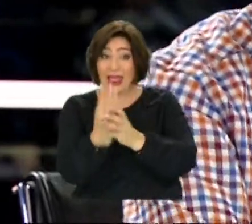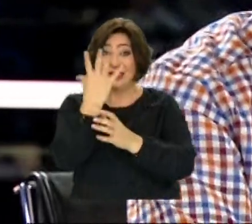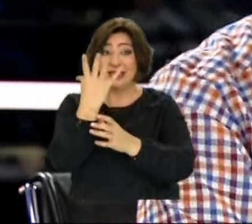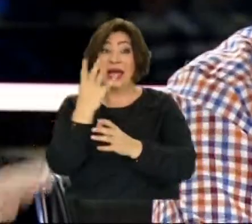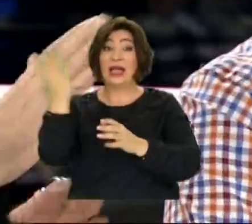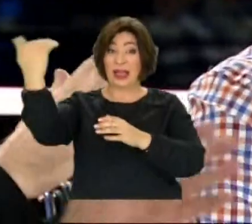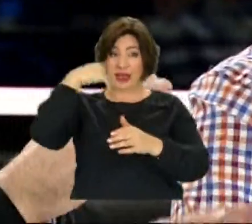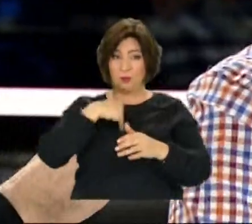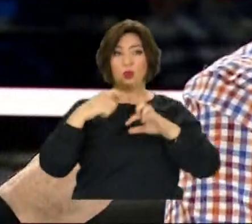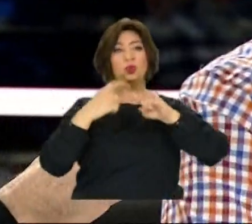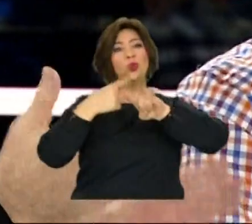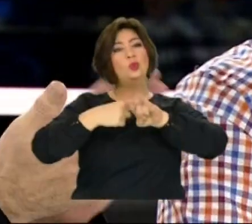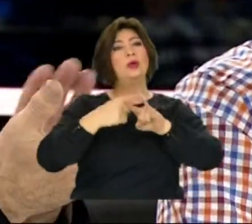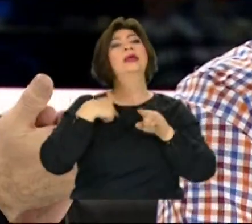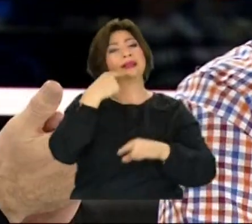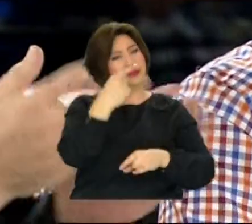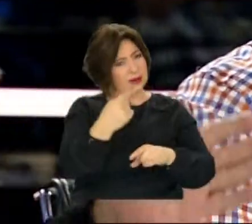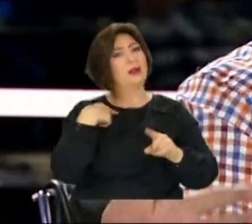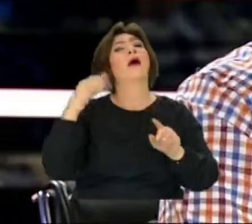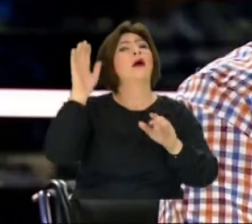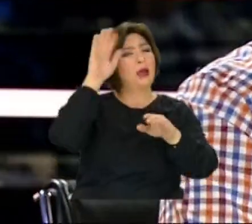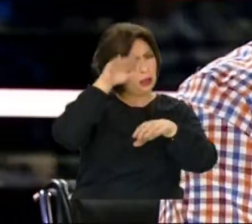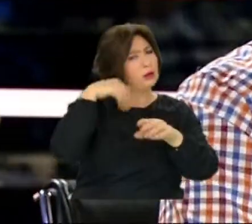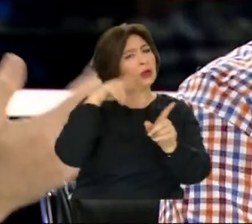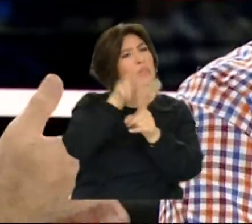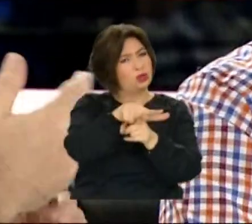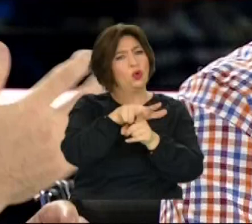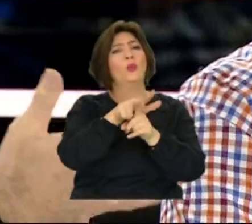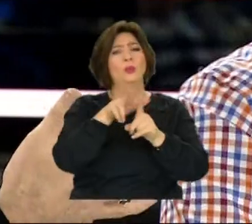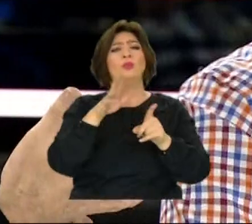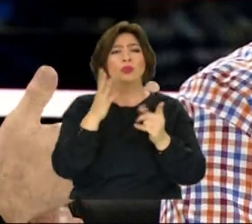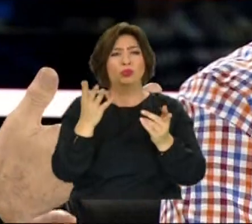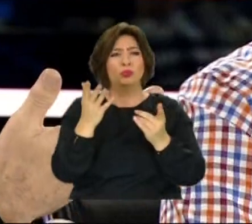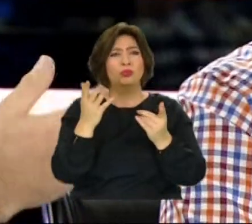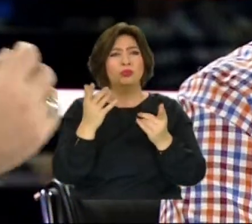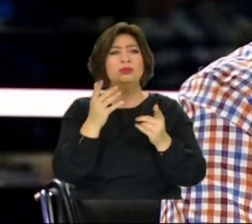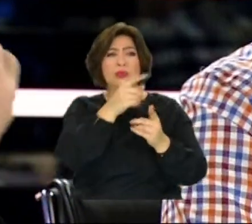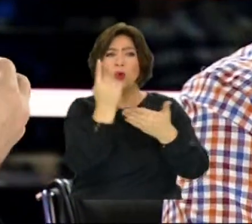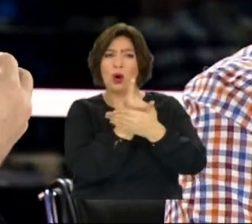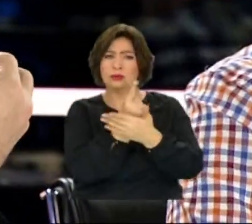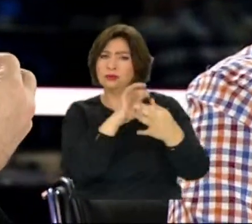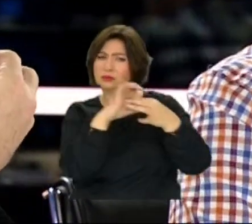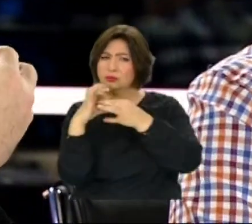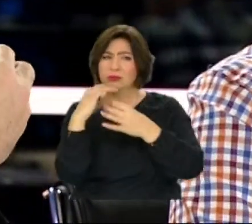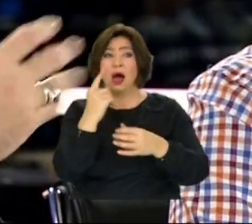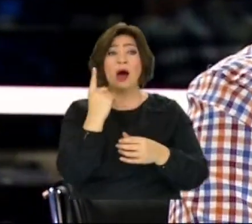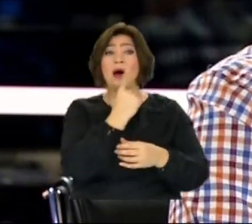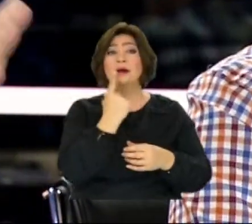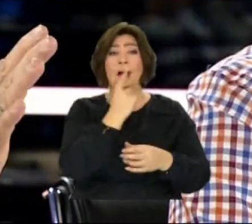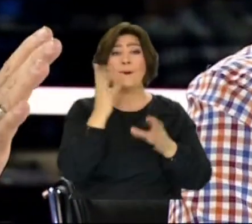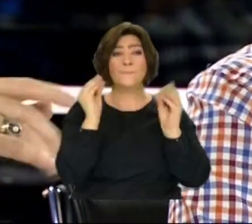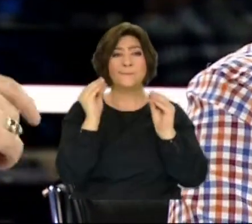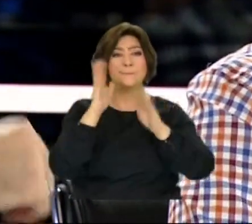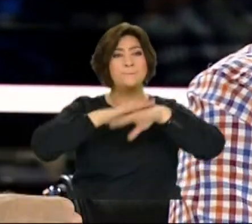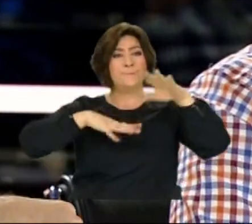girdiğinde bu atılacak. Evet dediğine katılıyorum. El yazıyor. Yani beden yazıyor. El yevme nahtimu ala efvahihim. Ağızlarınızı kapatacağız.